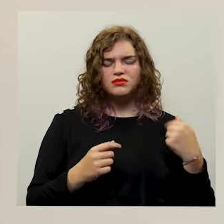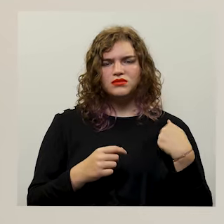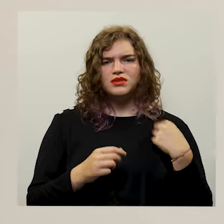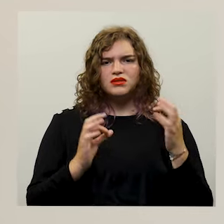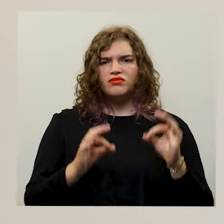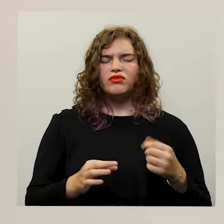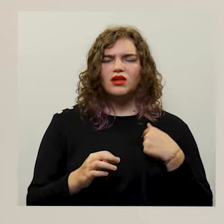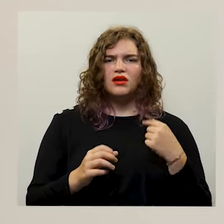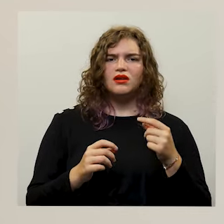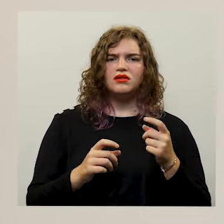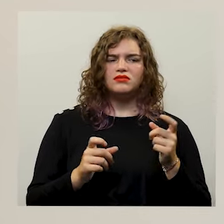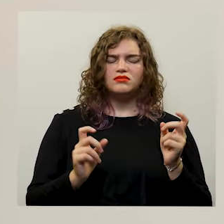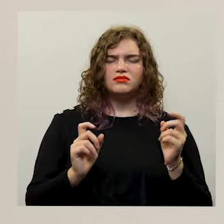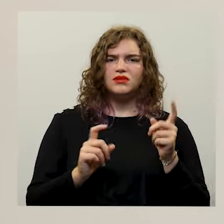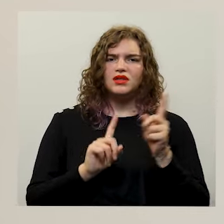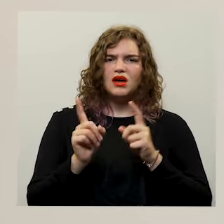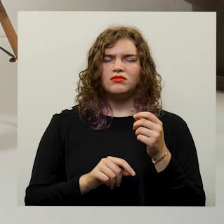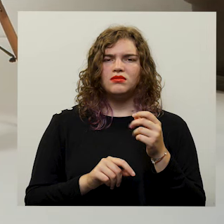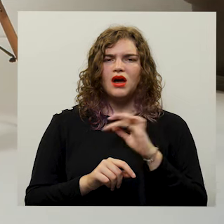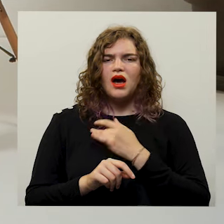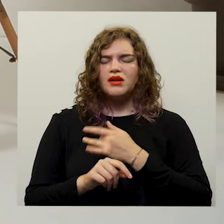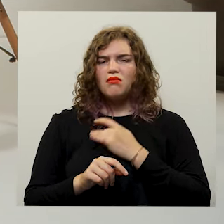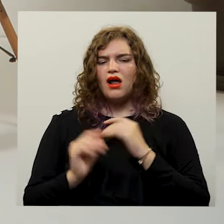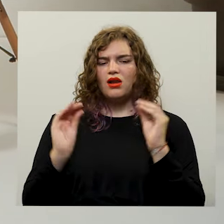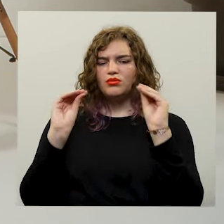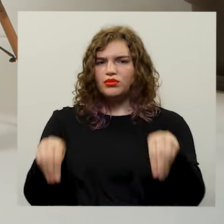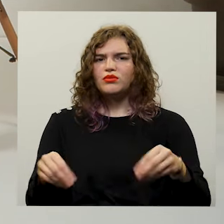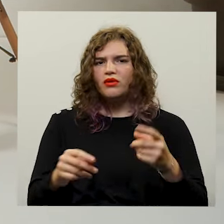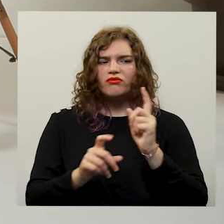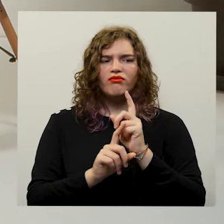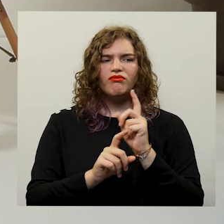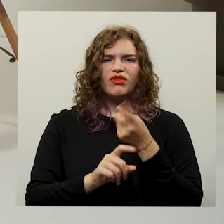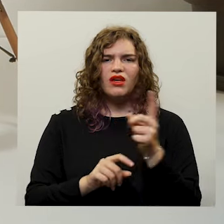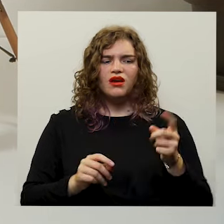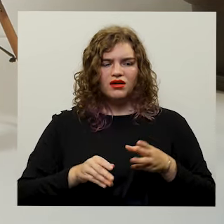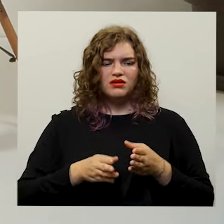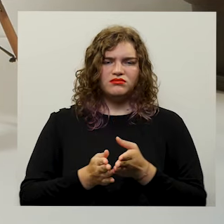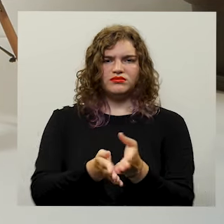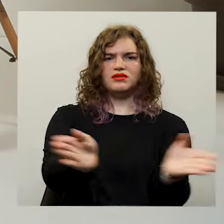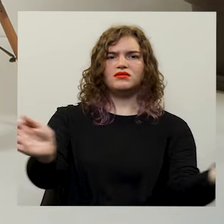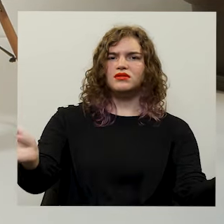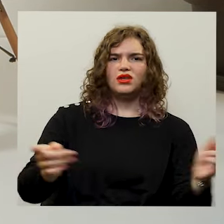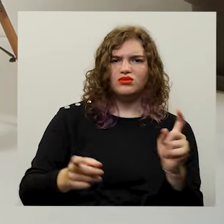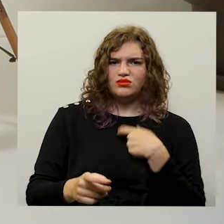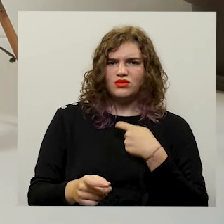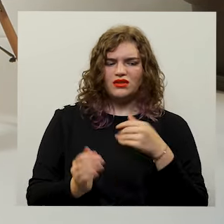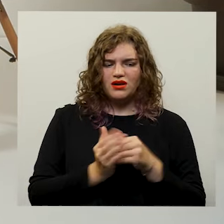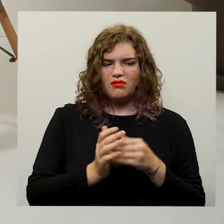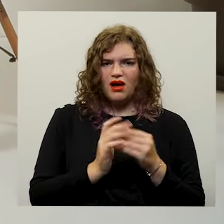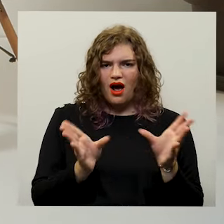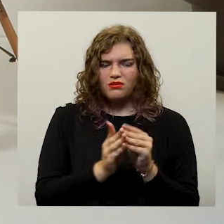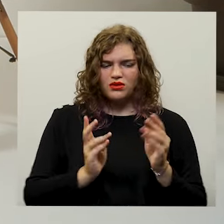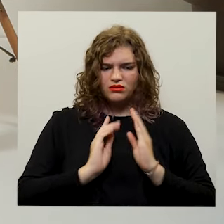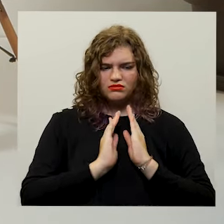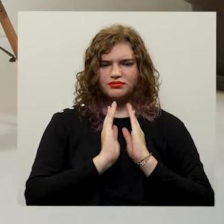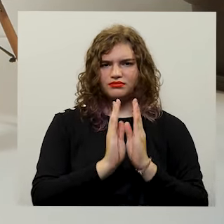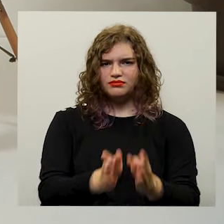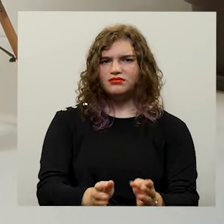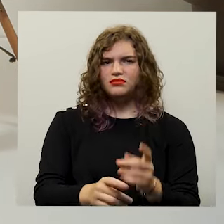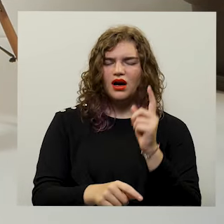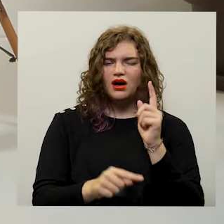vezi, așa în jug, două, care fiecare trage într-o direcție diferită. Dar aici trebuie să tragi împreună, în aceeași și